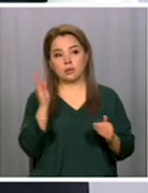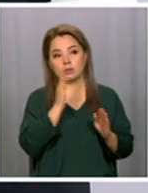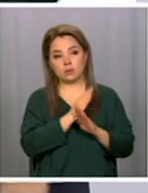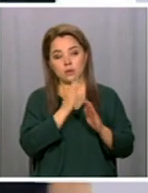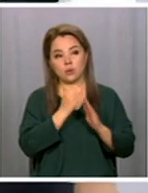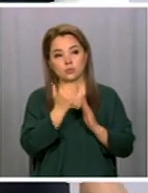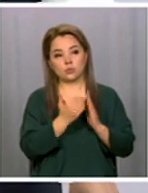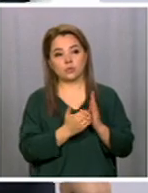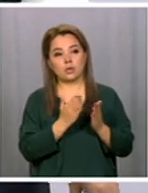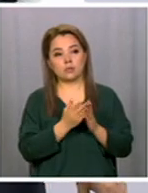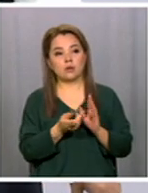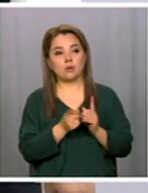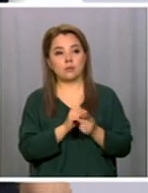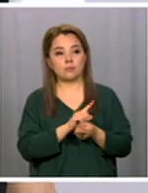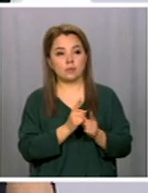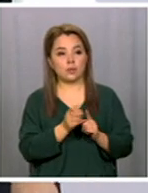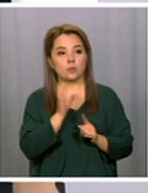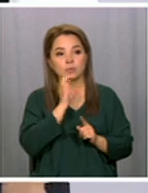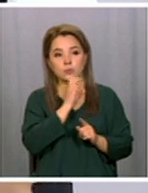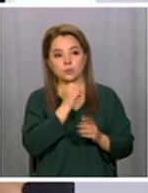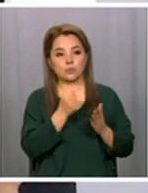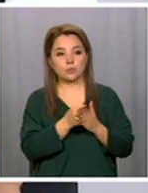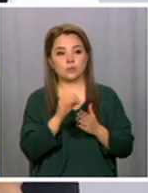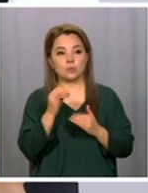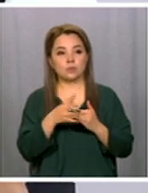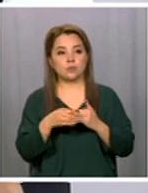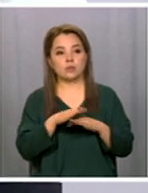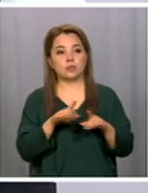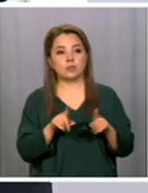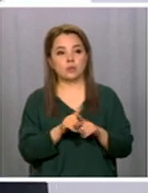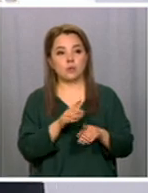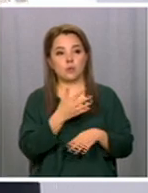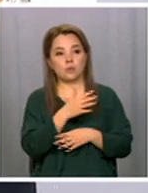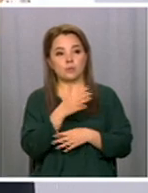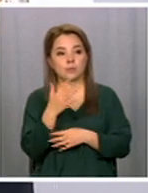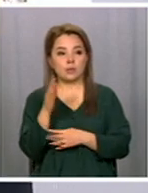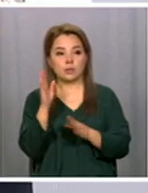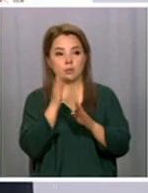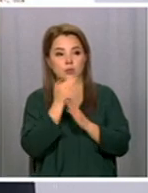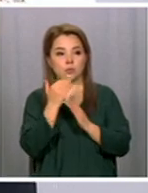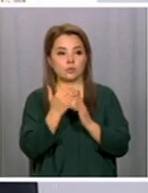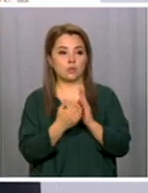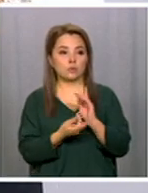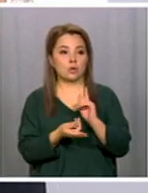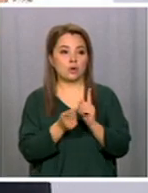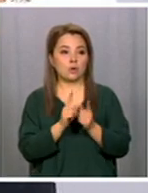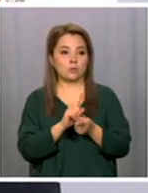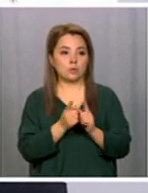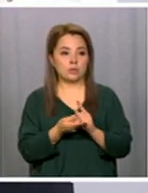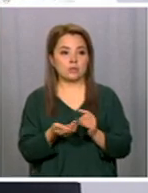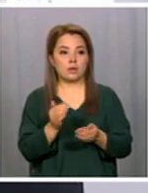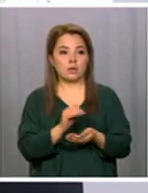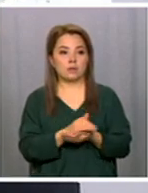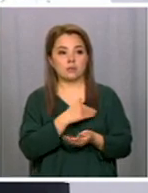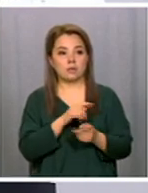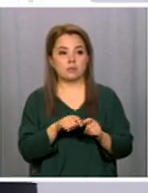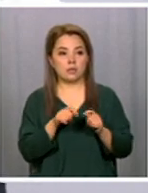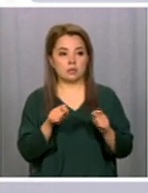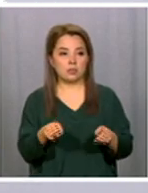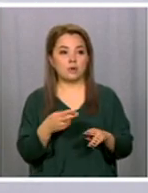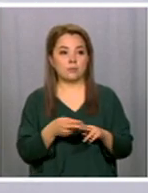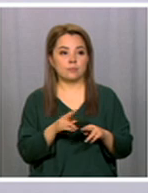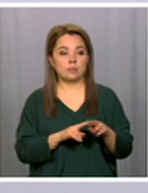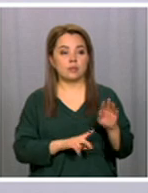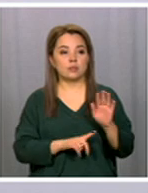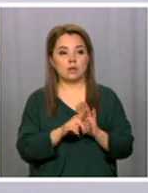ауысымы, яғни солтүстіктен оңтүстікке қарай орман экожүйелерінің ауысуымен таныссақ. Мысалы,